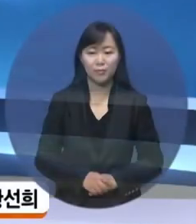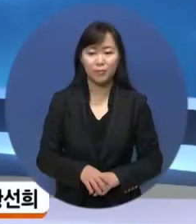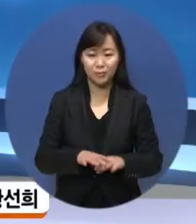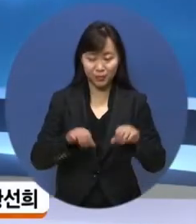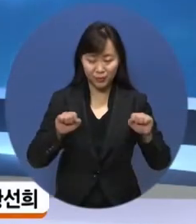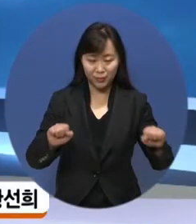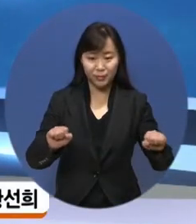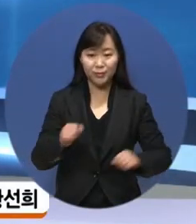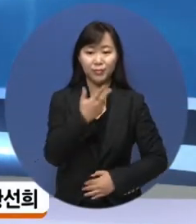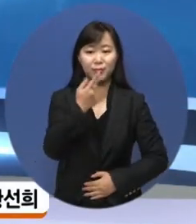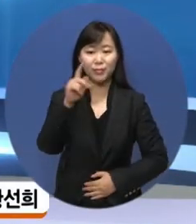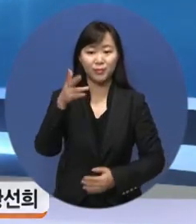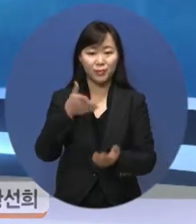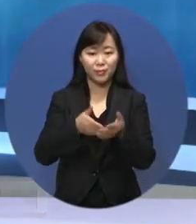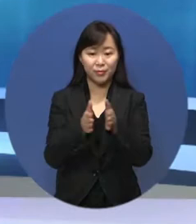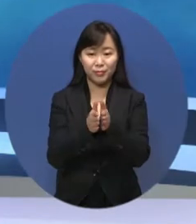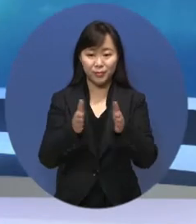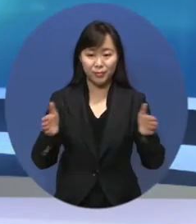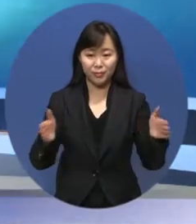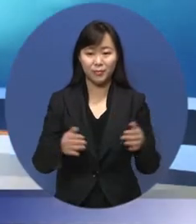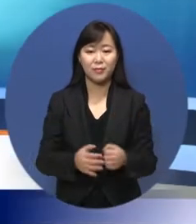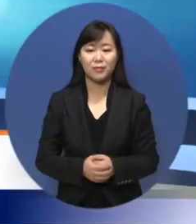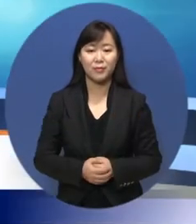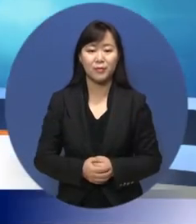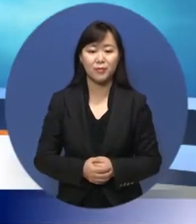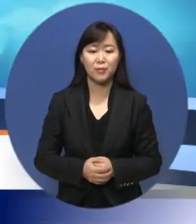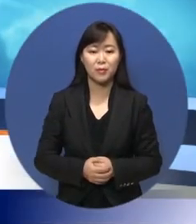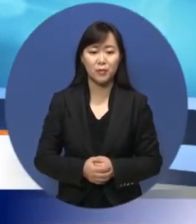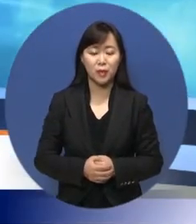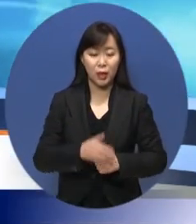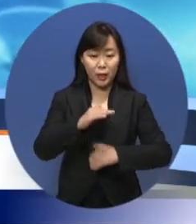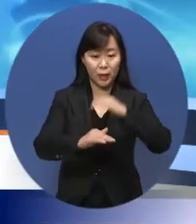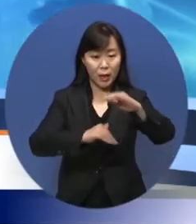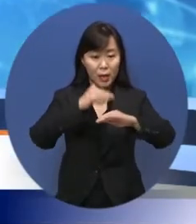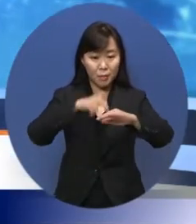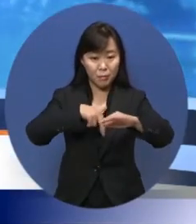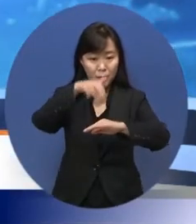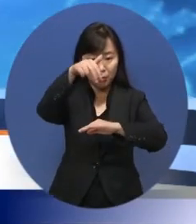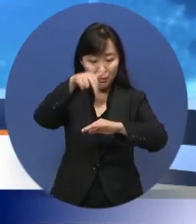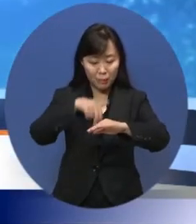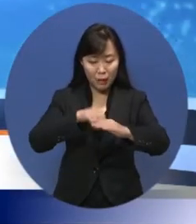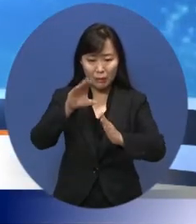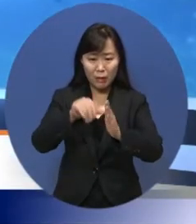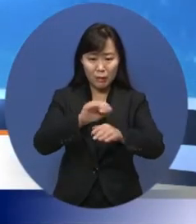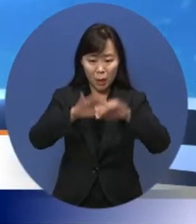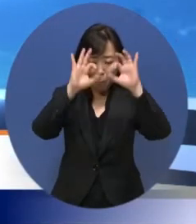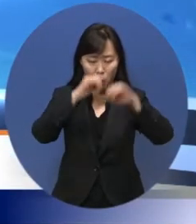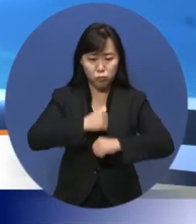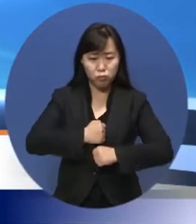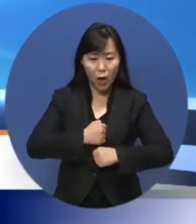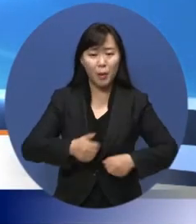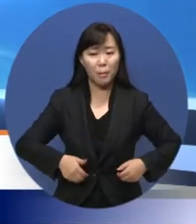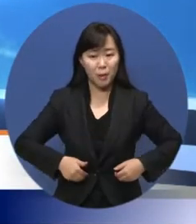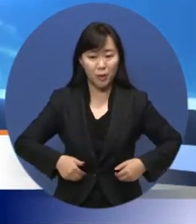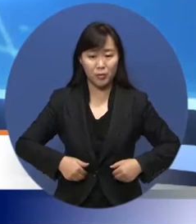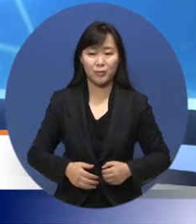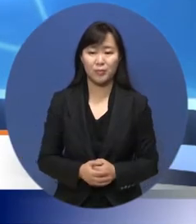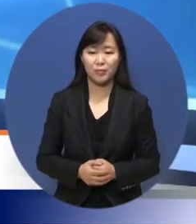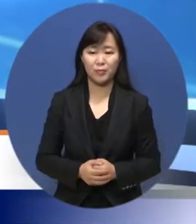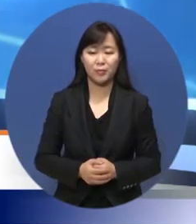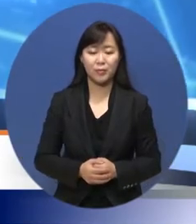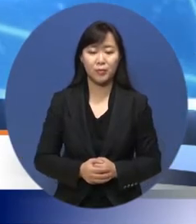시청자 여러분, 안녕하십니까? 복지TV 뉴스입니다. 계단을 오르내릴 때는 잘 보고 조심해서 다녀야